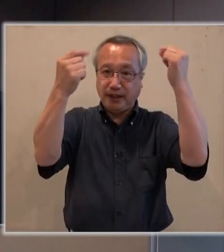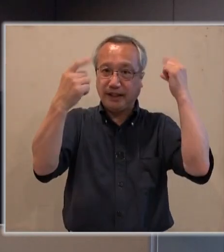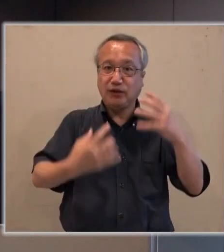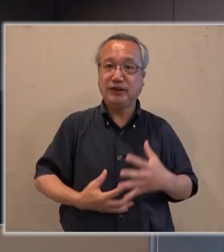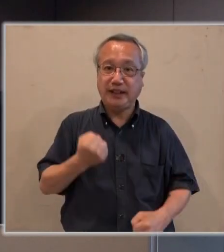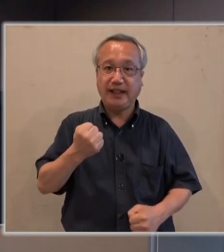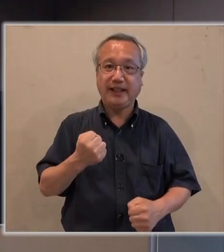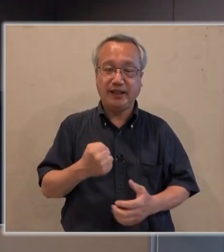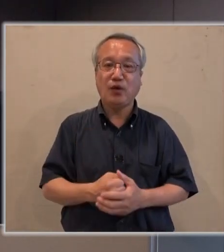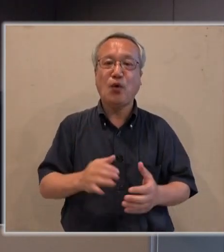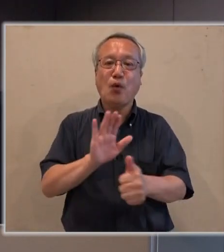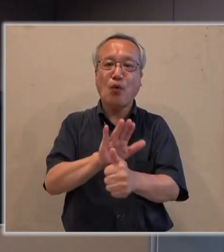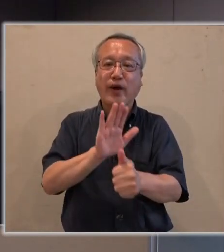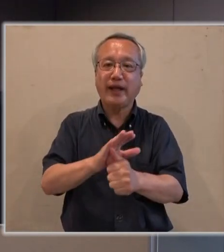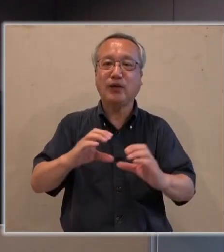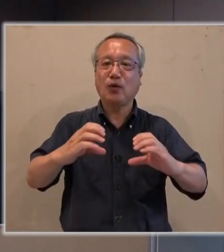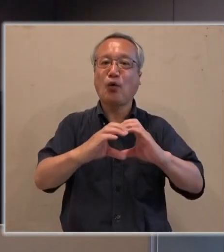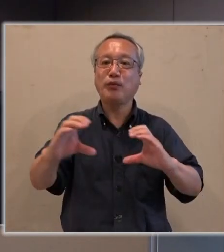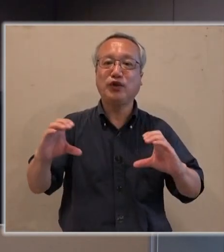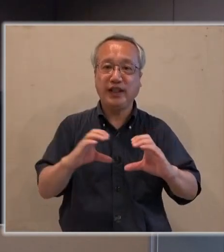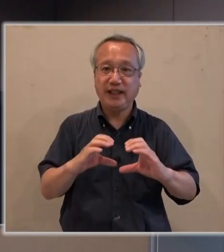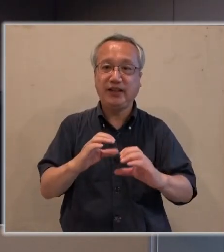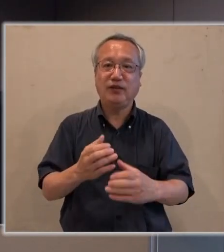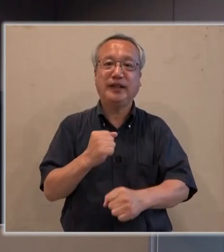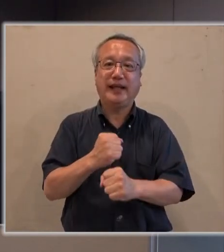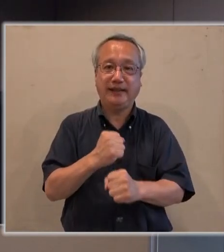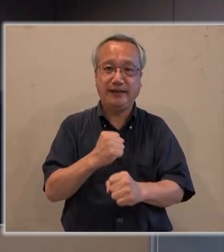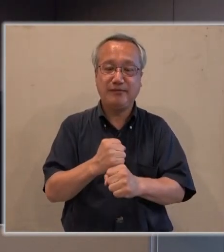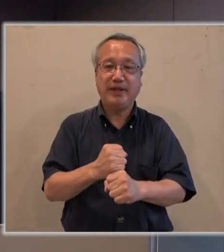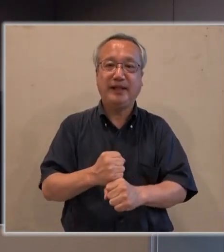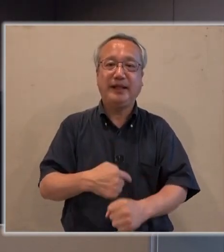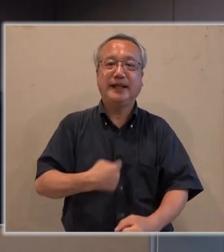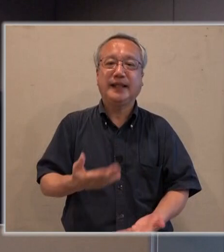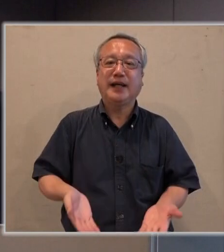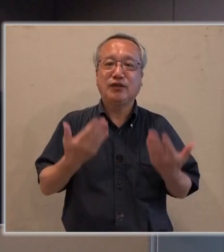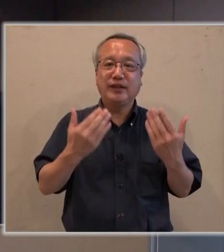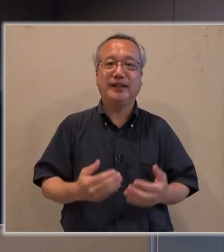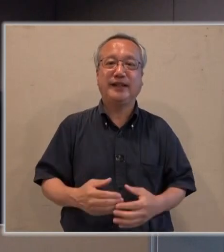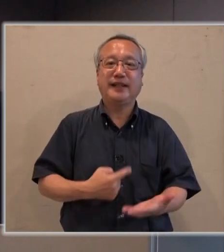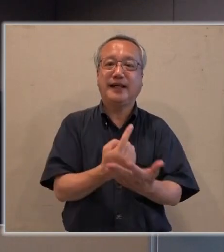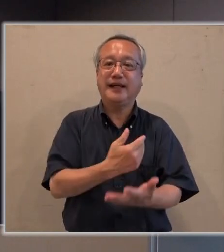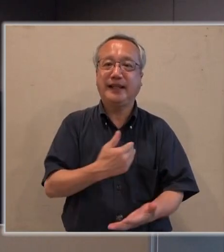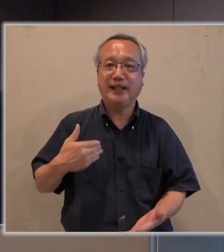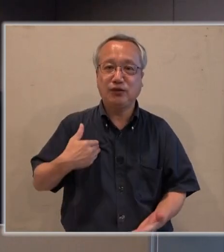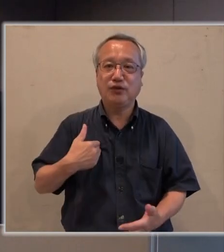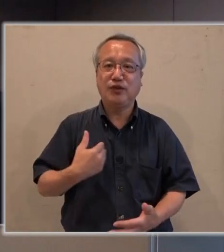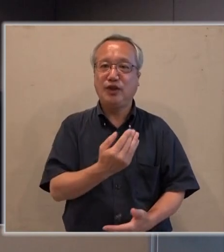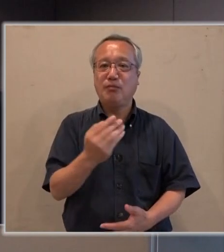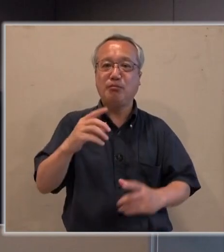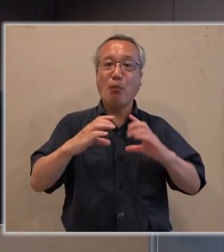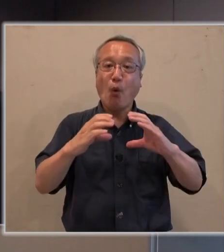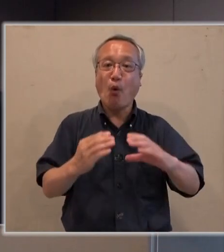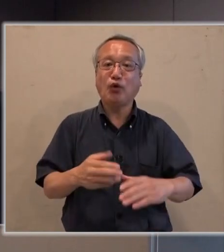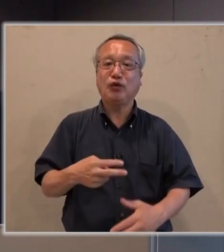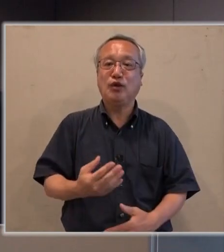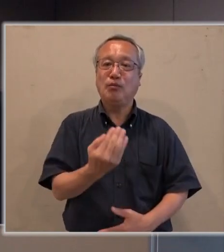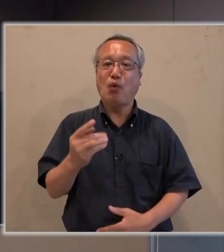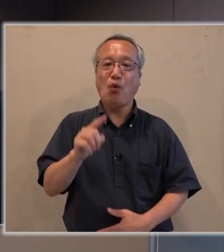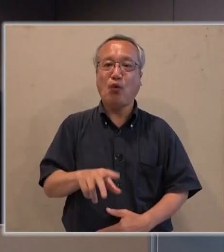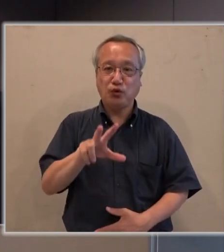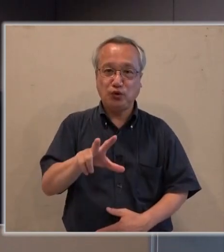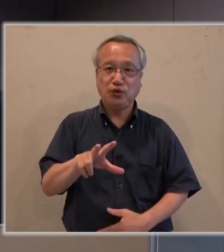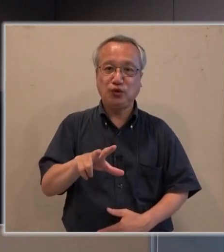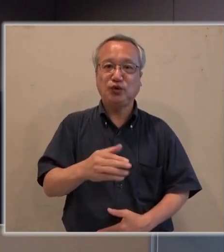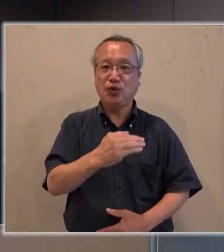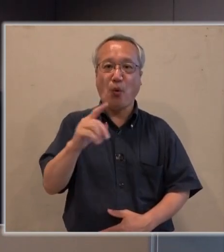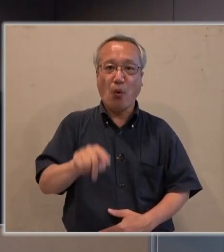る応援コミュニティの形成、そして気軽に参加できるゴールボールの体験イベントの企画などです。競技の認知度向